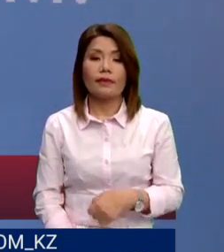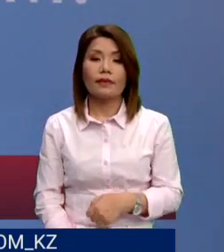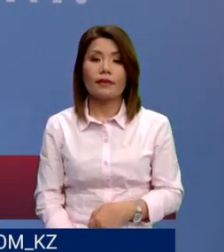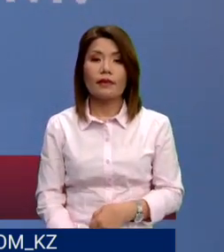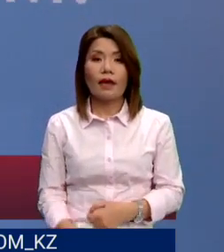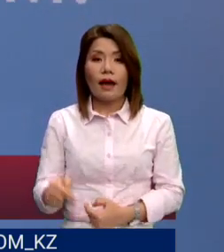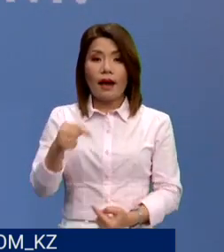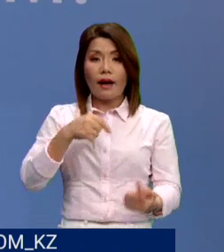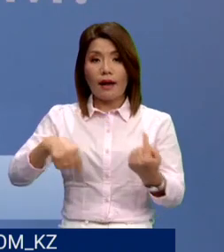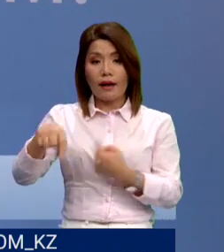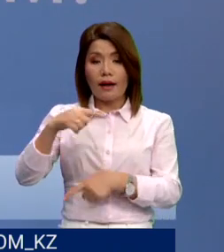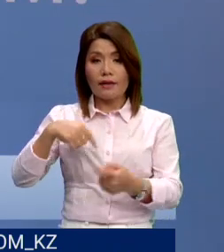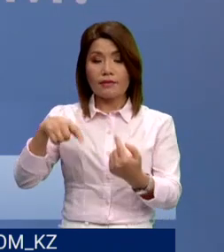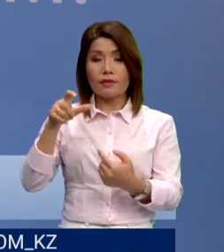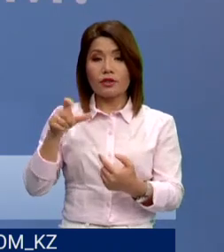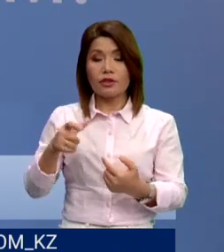Жаңағы кәсіпкер ретінде бізге